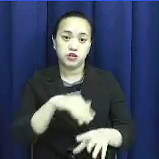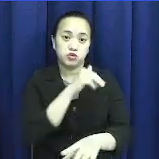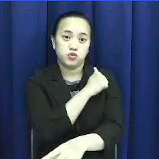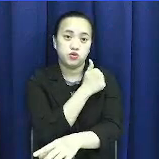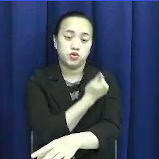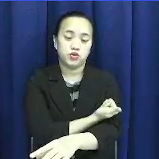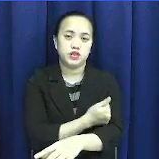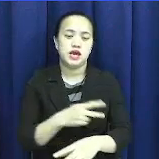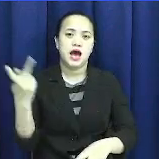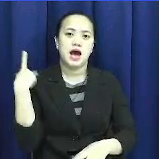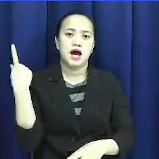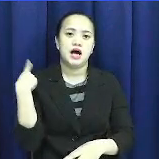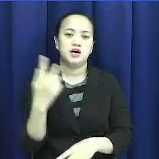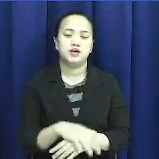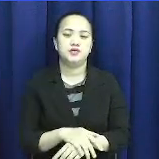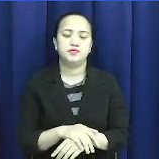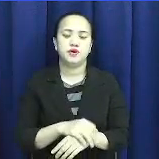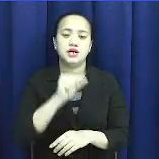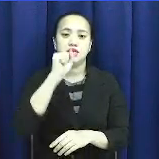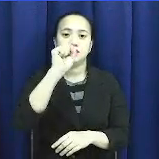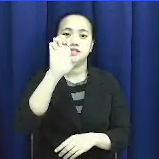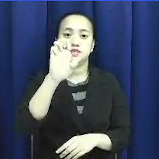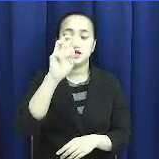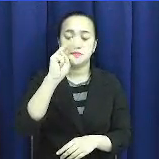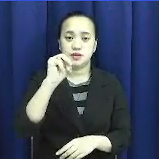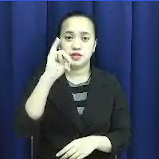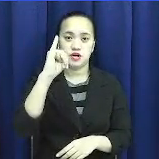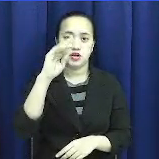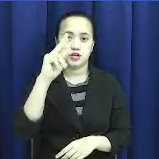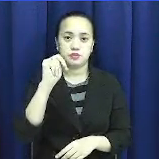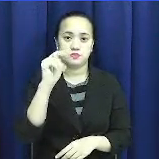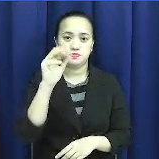pinag-seminar po nila yon, closed-door seminar, na